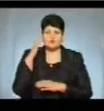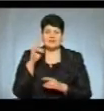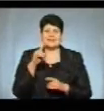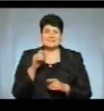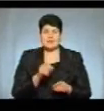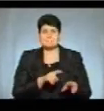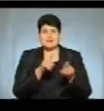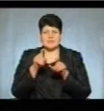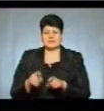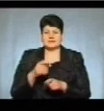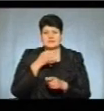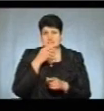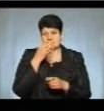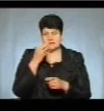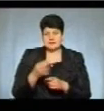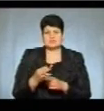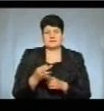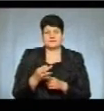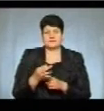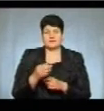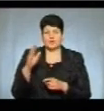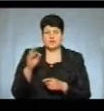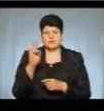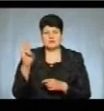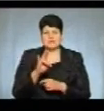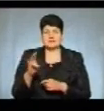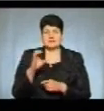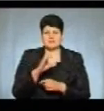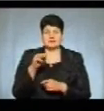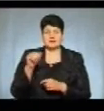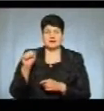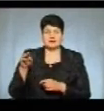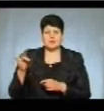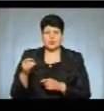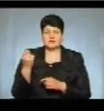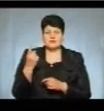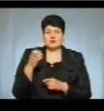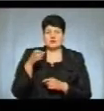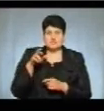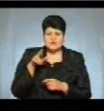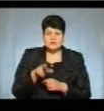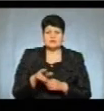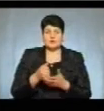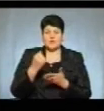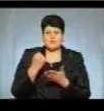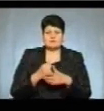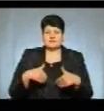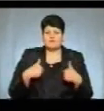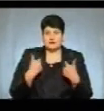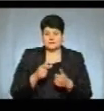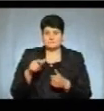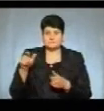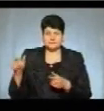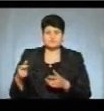перехід, повідомив настоятель храму села Трибухівці отець Степан Татарин. 11 січня цього року владика Нестор ухвалив звернення парафіян